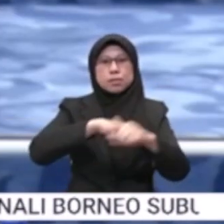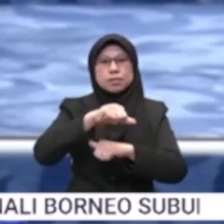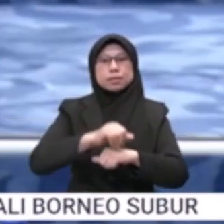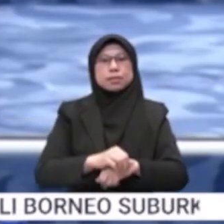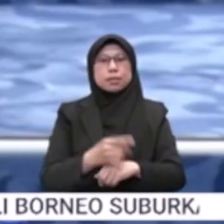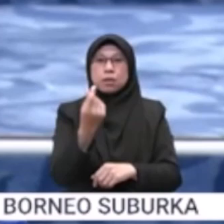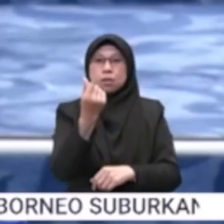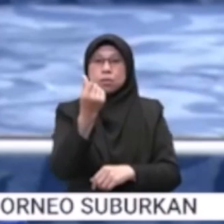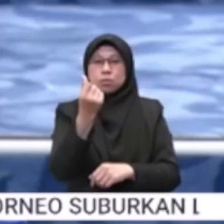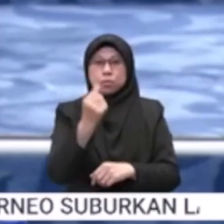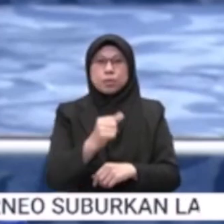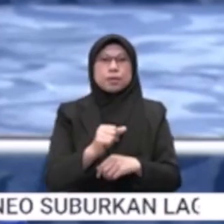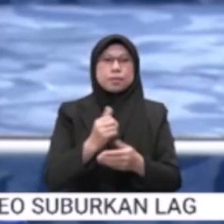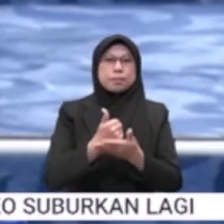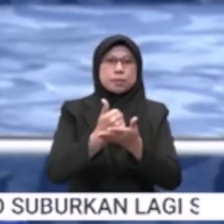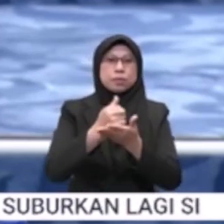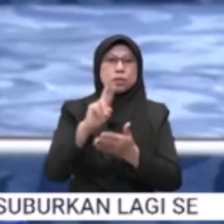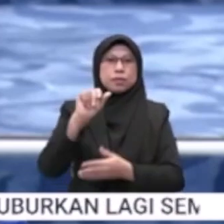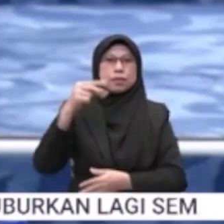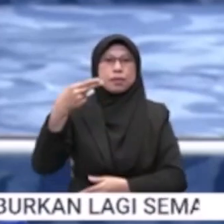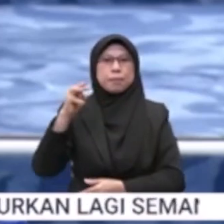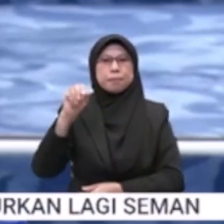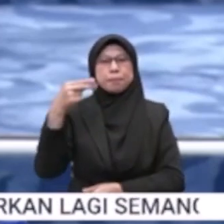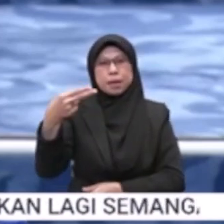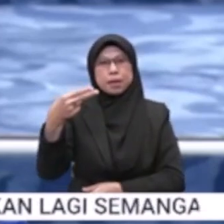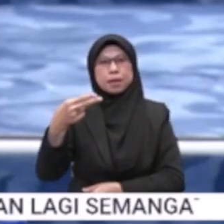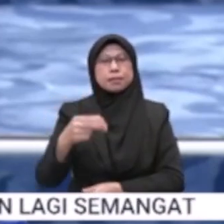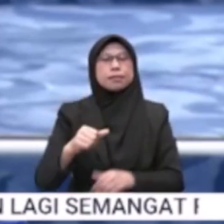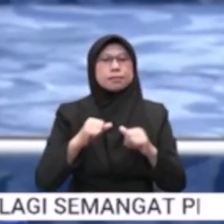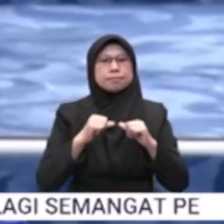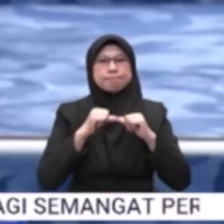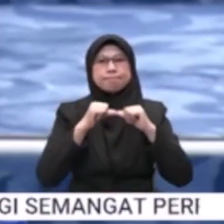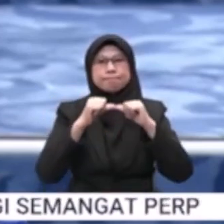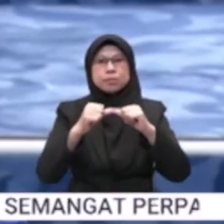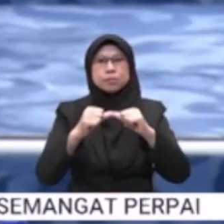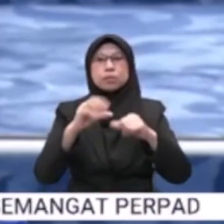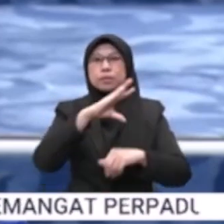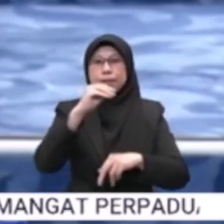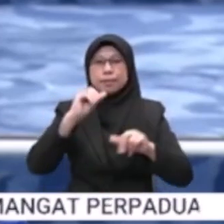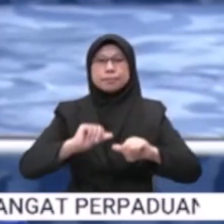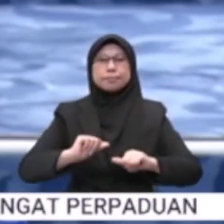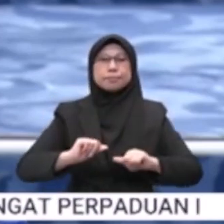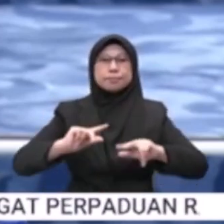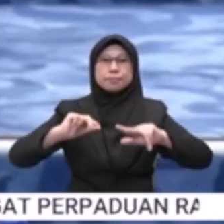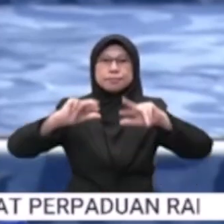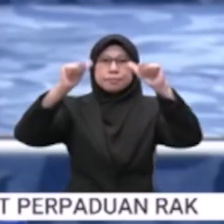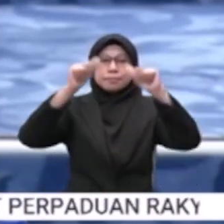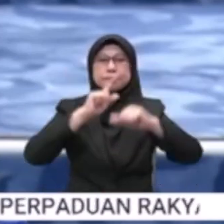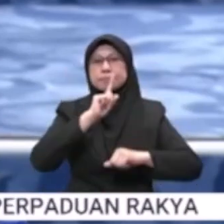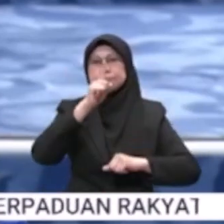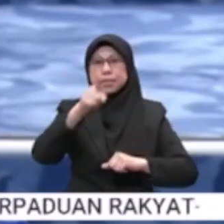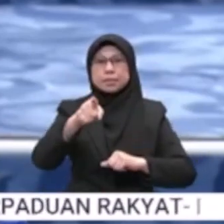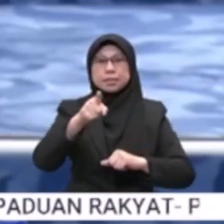dalam KSP RM ke-12 berupaya memberi tumpuan kepada penyediaan yang lebih baik kepada masyarakat